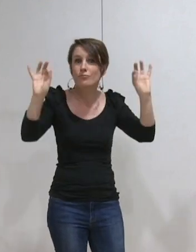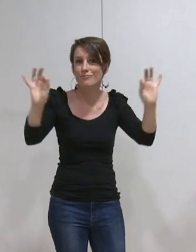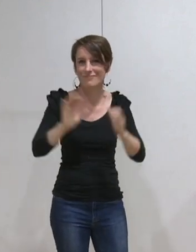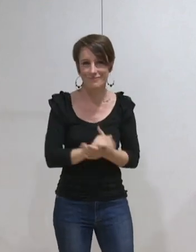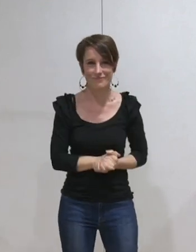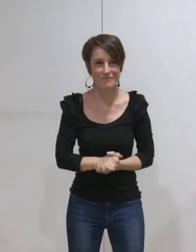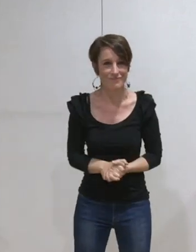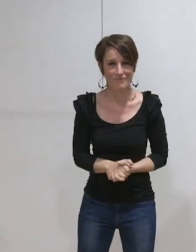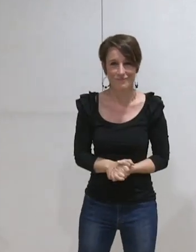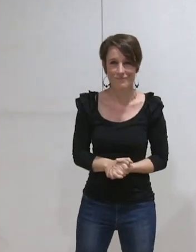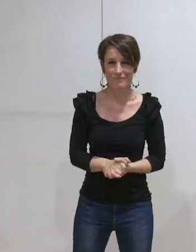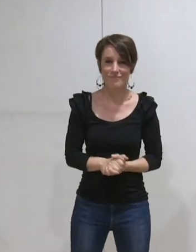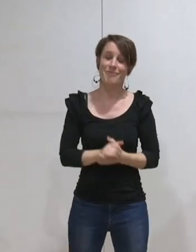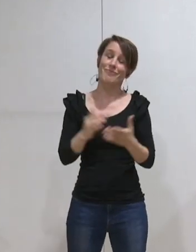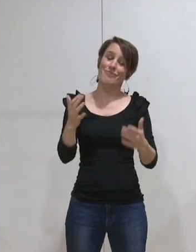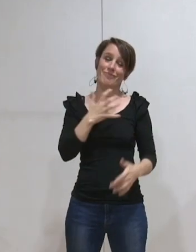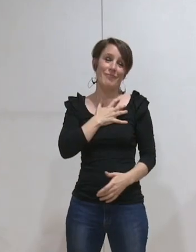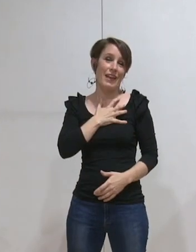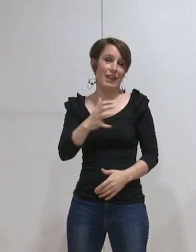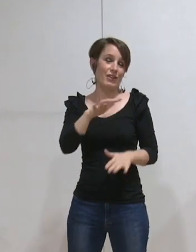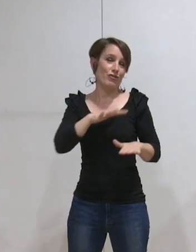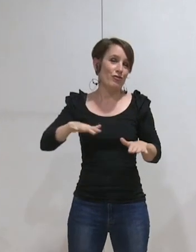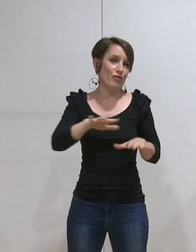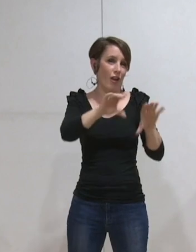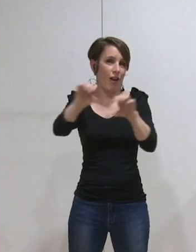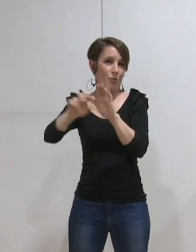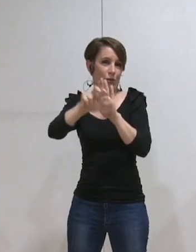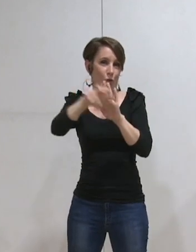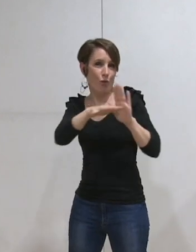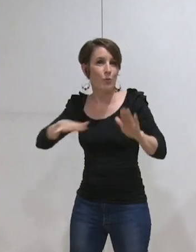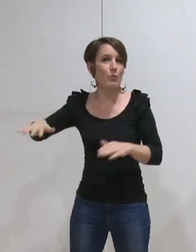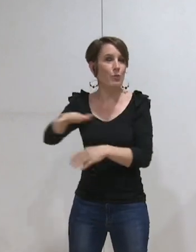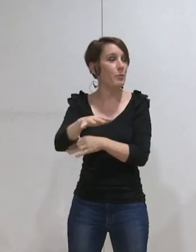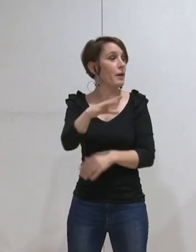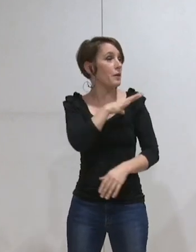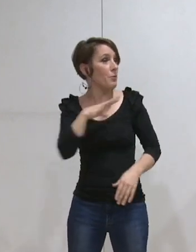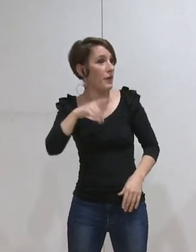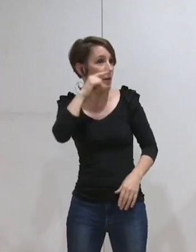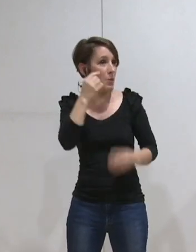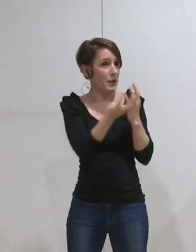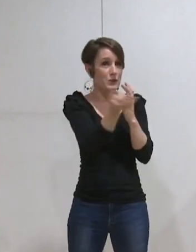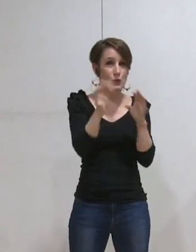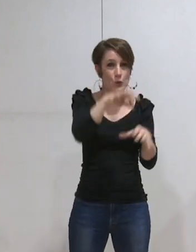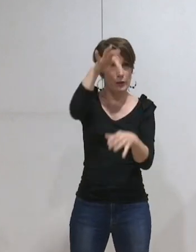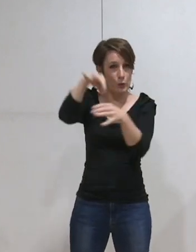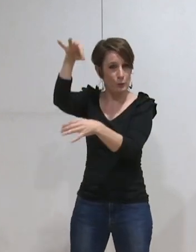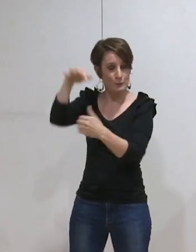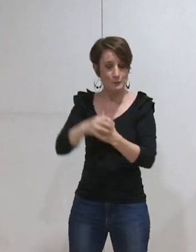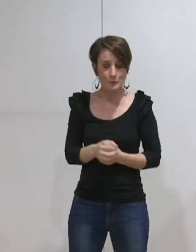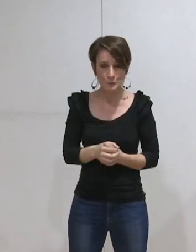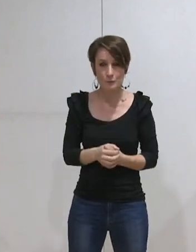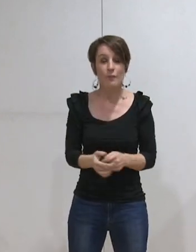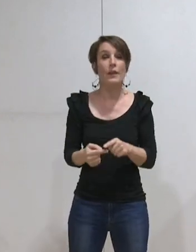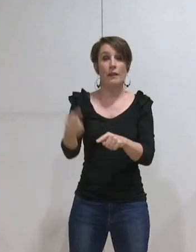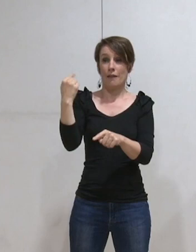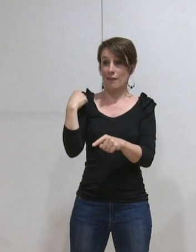procèsverbal chers grenobloises et et grenoblois et Mesdames et Messieurs les les élus il y a une